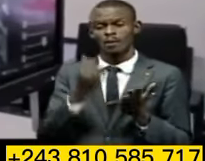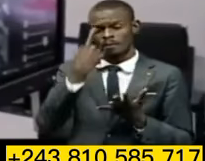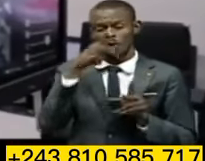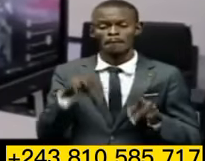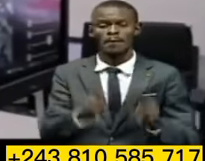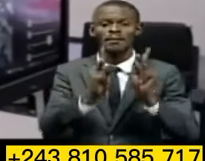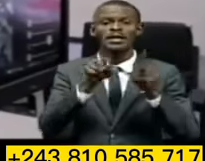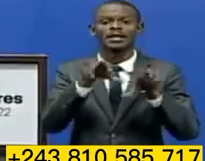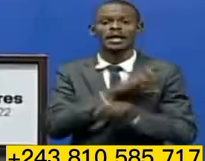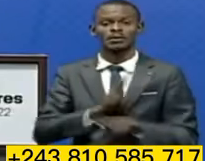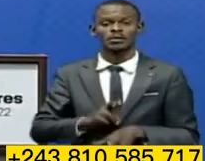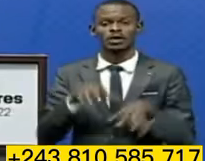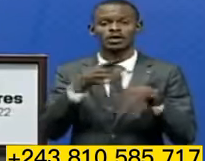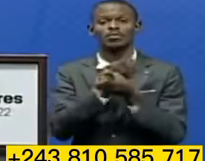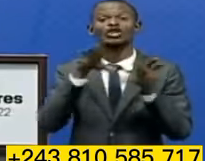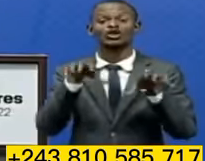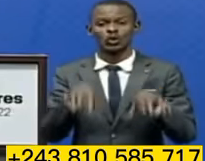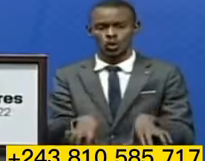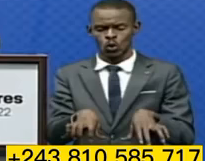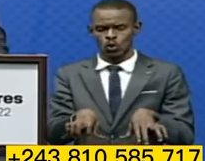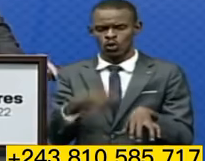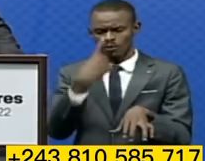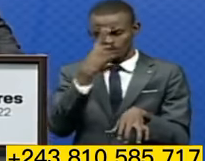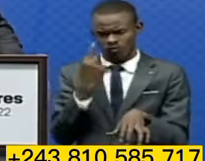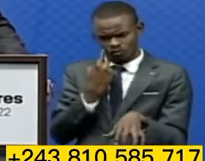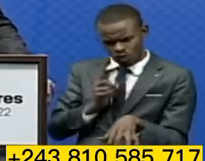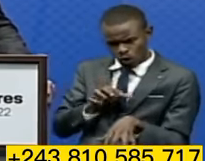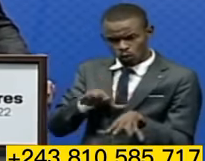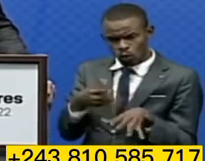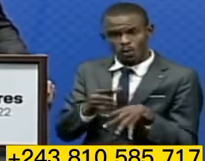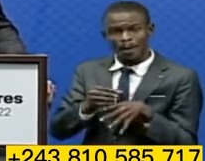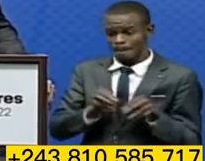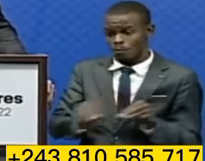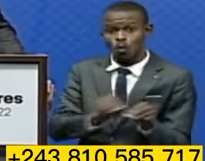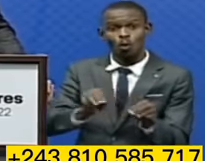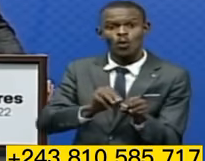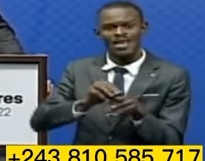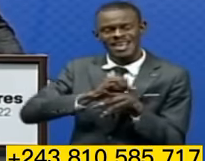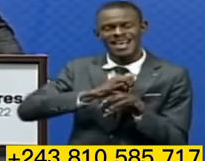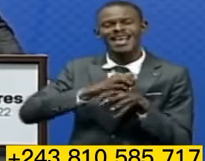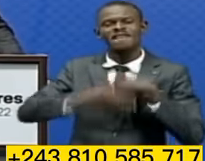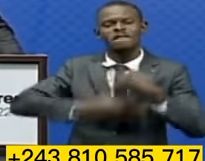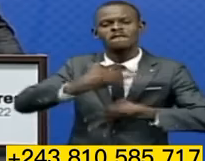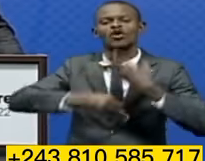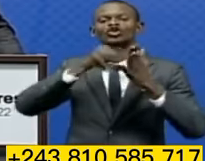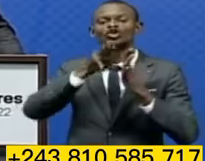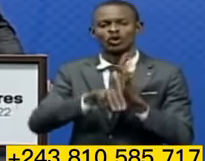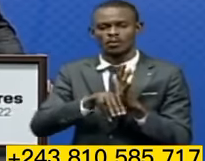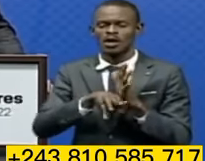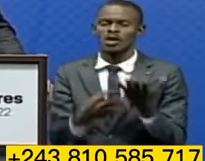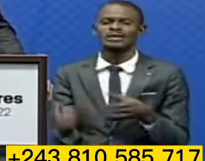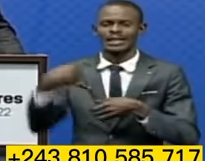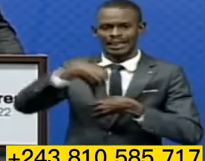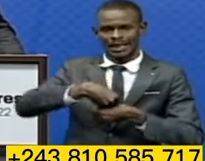démocratique du Congo de s'approprier des mécanismes de fonctionnement du traité ainsi que les modalités pratiques d'intégration afin